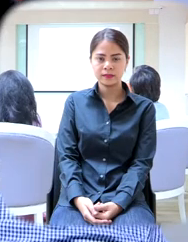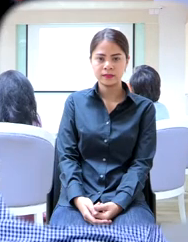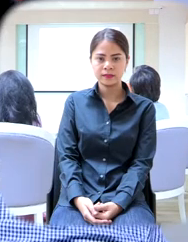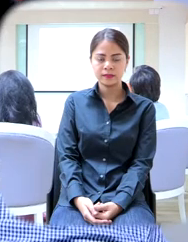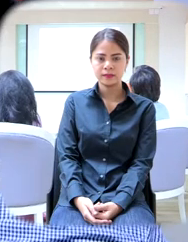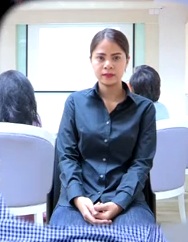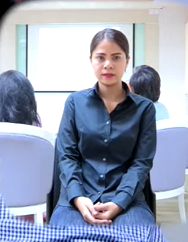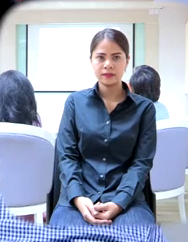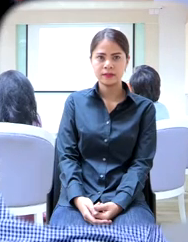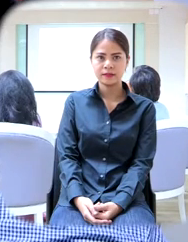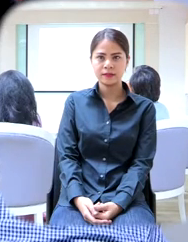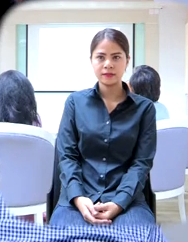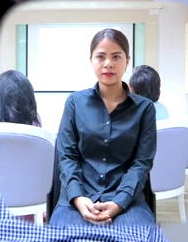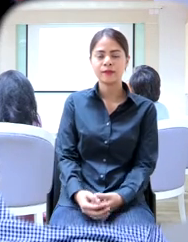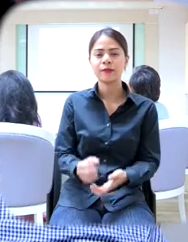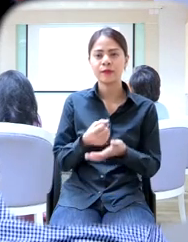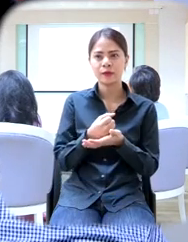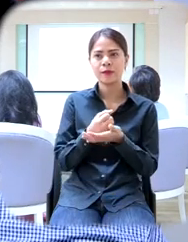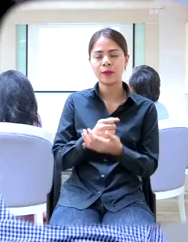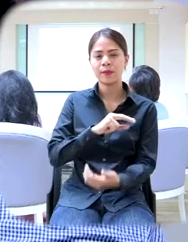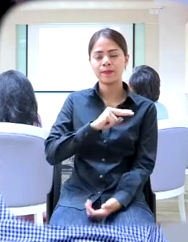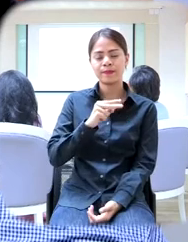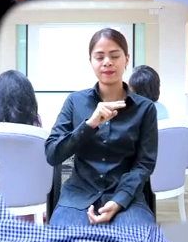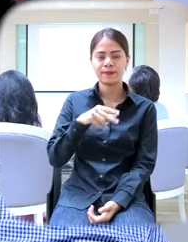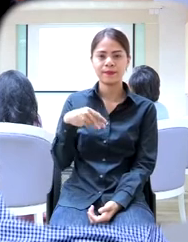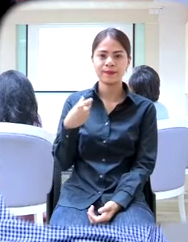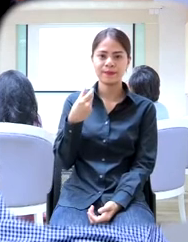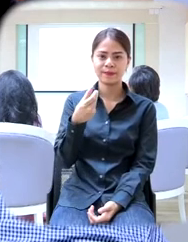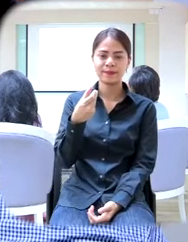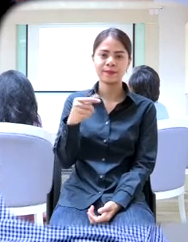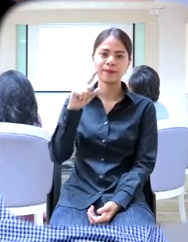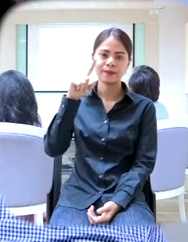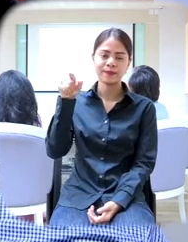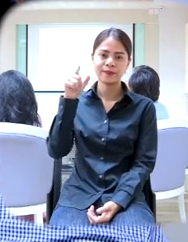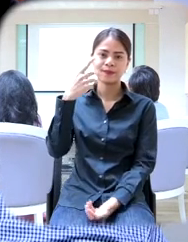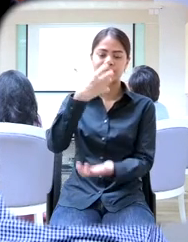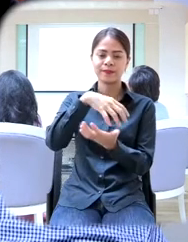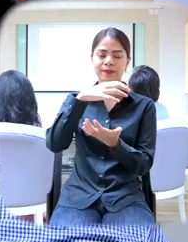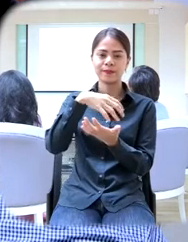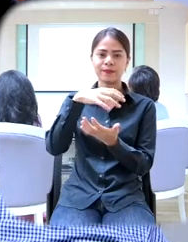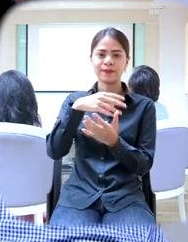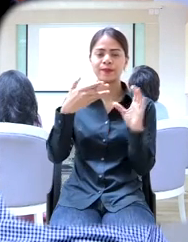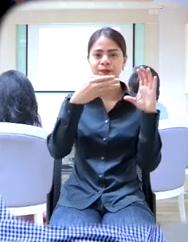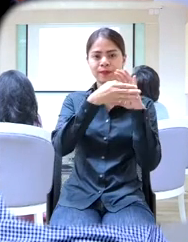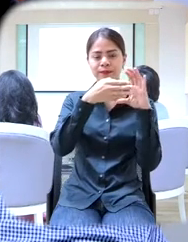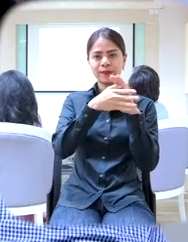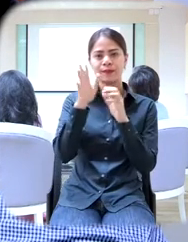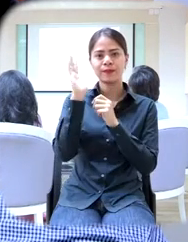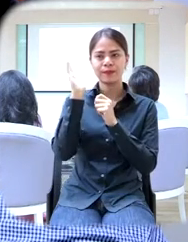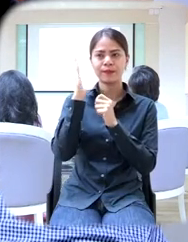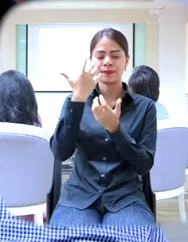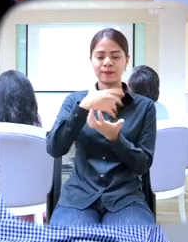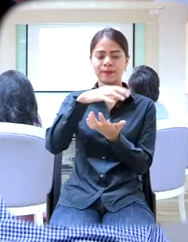ผมเขาขึ้นมาช่วยแปลให้ด้วยนิดหนึ่งนะครับครับก็อาจารย์ปีเตอร์อยากจะขอเปิดตัว presentation บทบรร